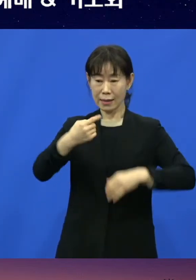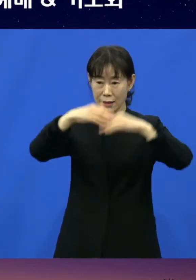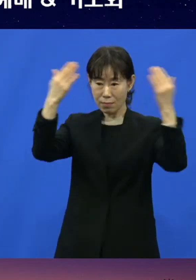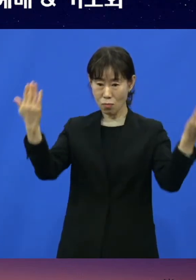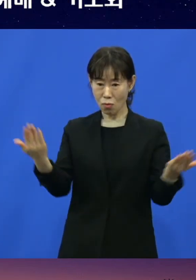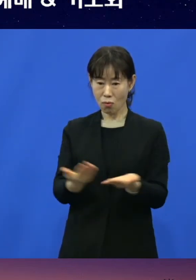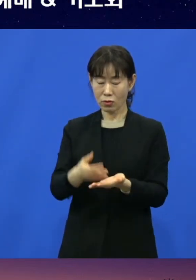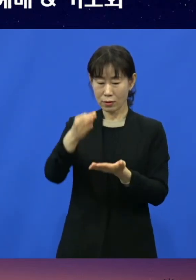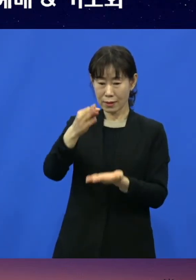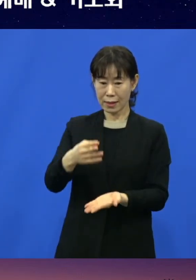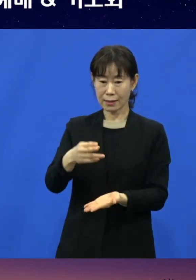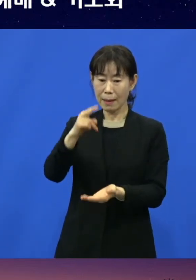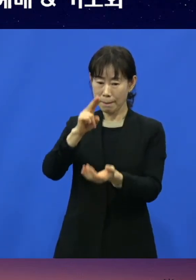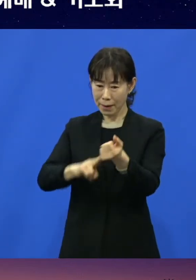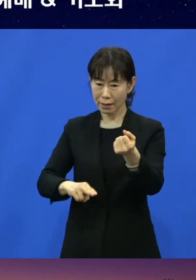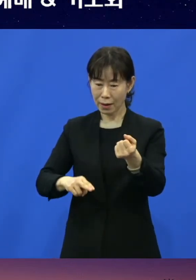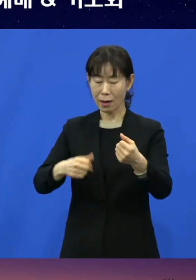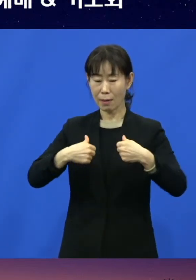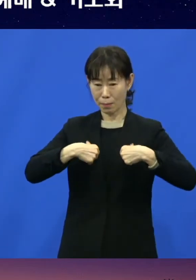힘이 거기에서 나온다는 거예요.